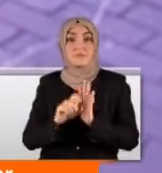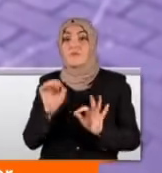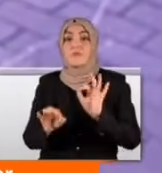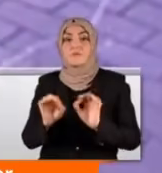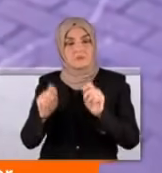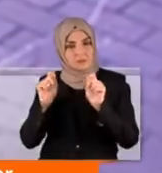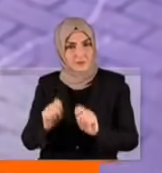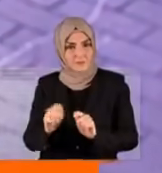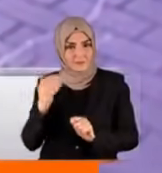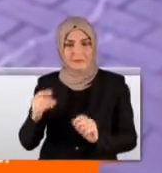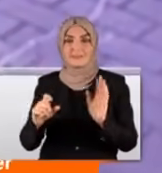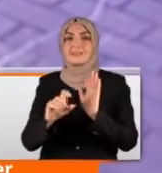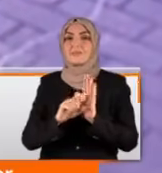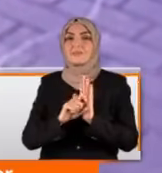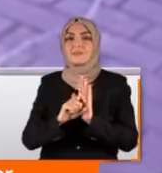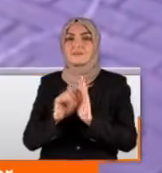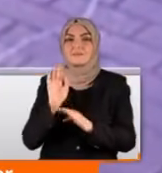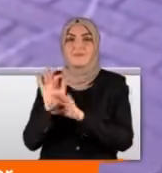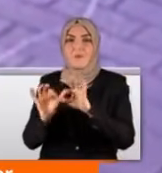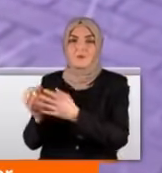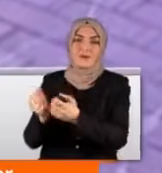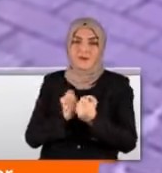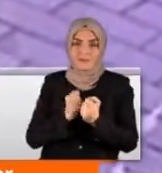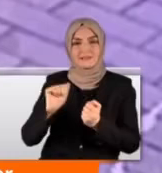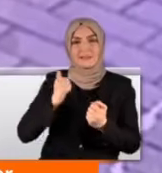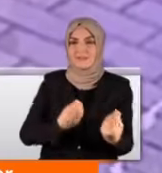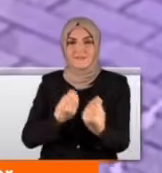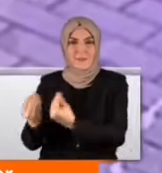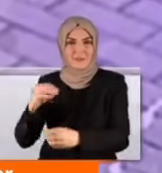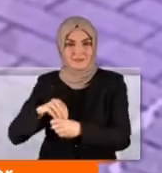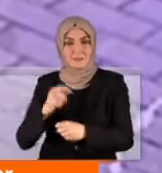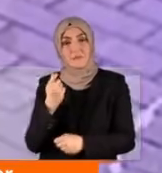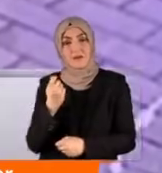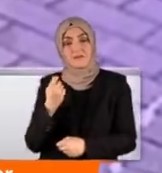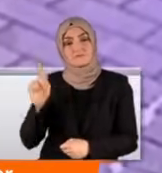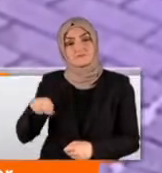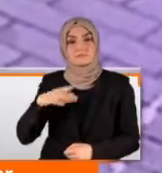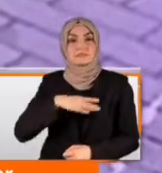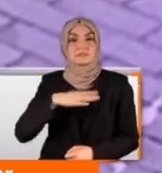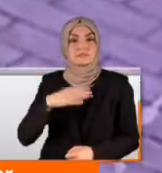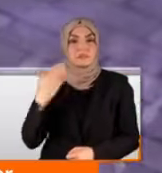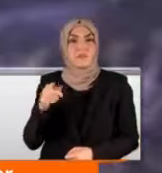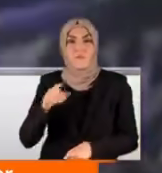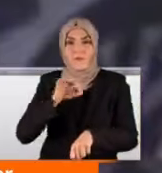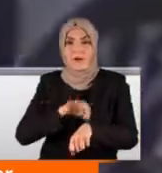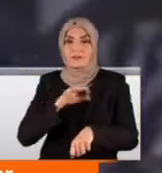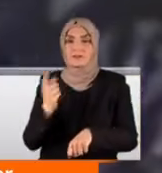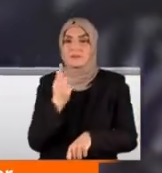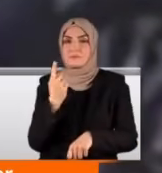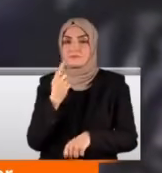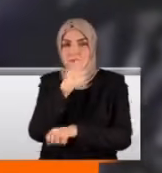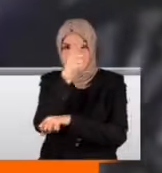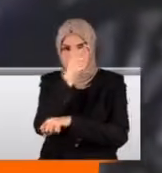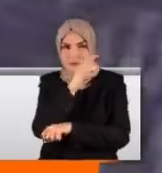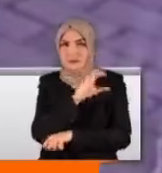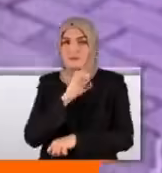o Üstelik kimlikleri geri vermek içinse para ödemelerini istediler işte O anlardan bazıları güvenlik kameralarına yansıdı